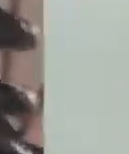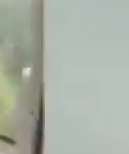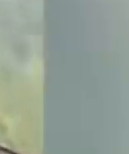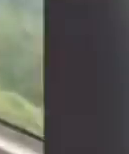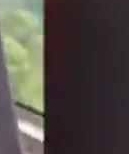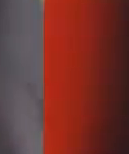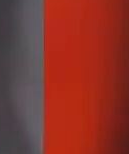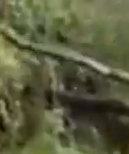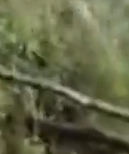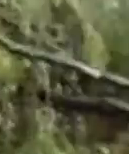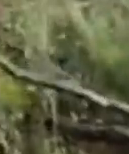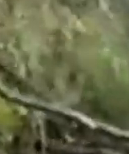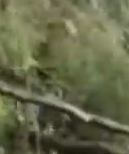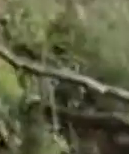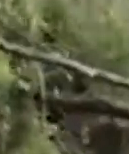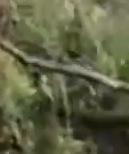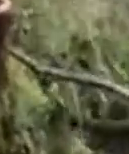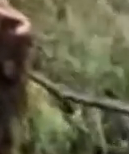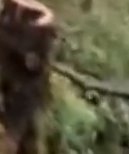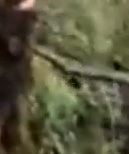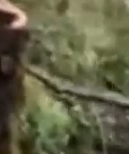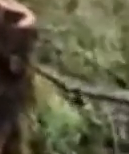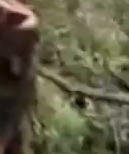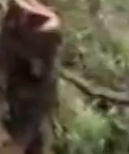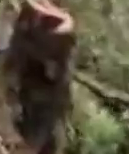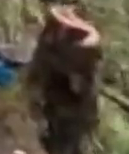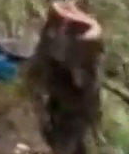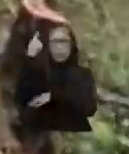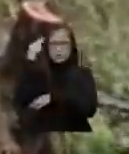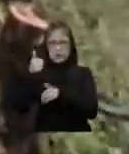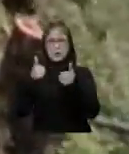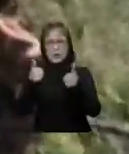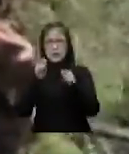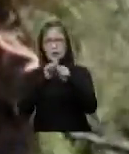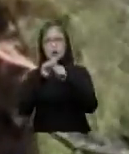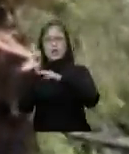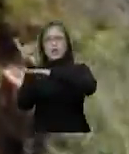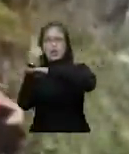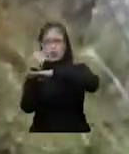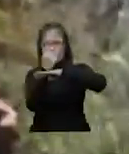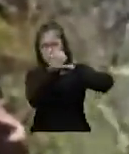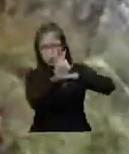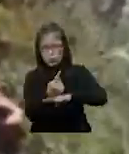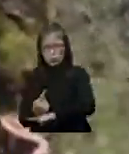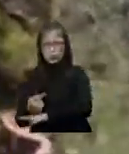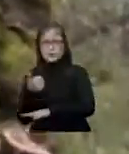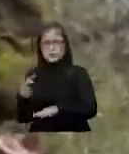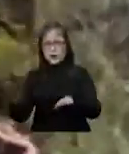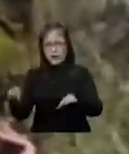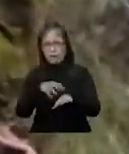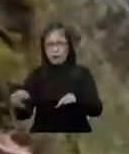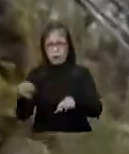Kabupaten Kerinci, Jambi. Cuaca yang baik memungkinkan helikopter untuk mendekat dan melakukan evakuasi korban dengan